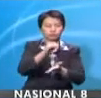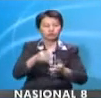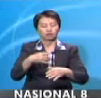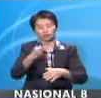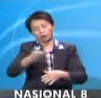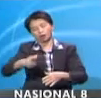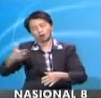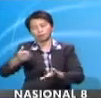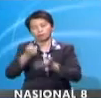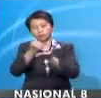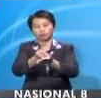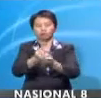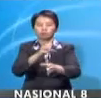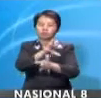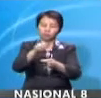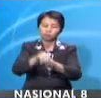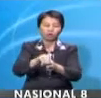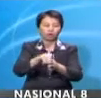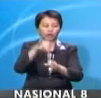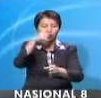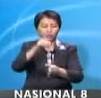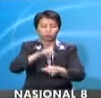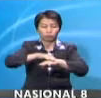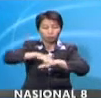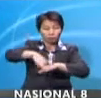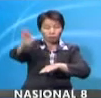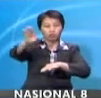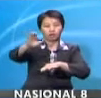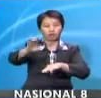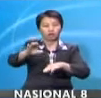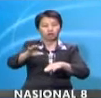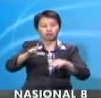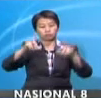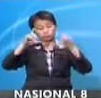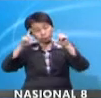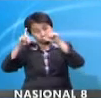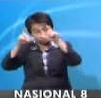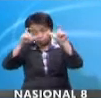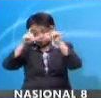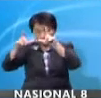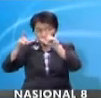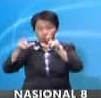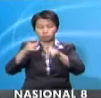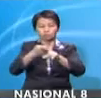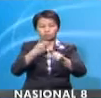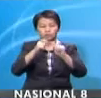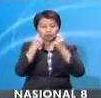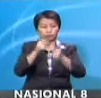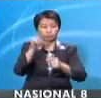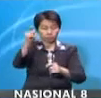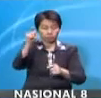beberapa perkara yang lain, termasuklah untuk menghantar beberapa foto-foto yang terkini daripada sana.